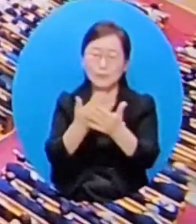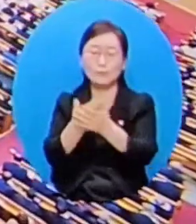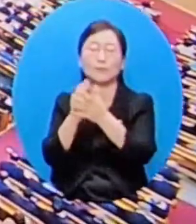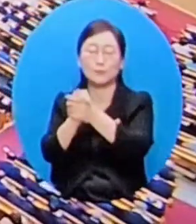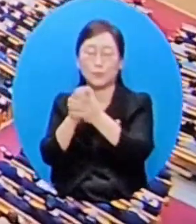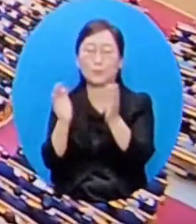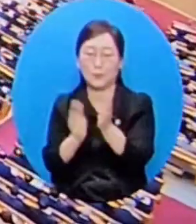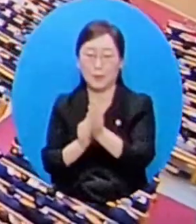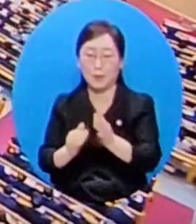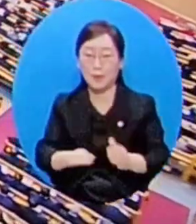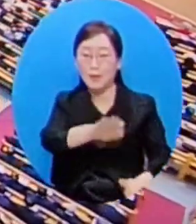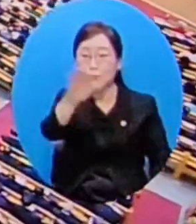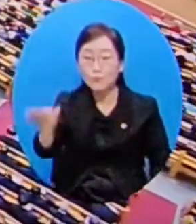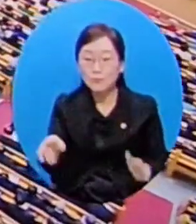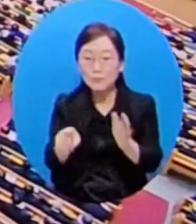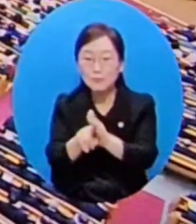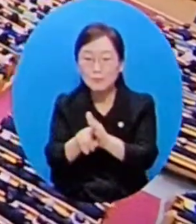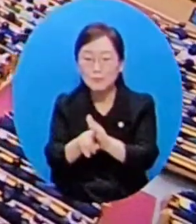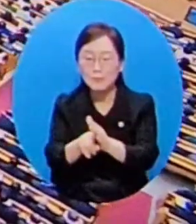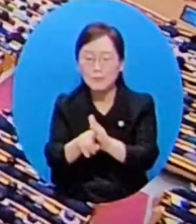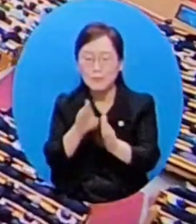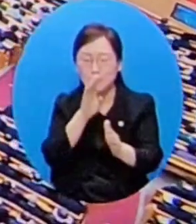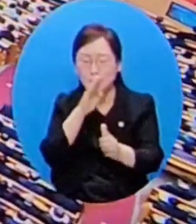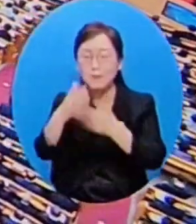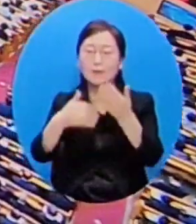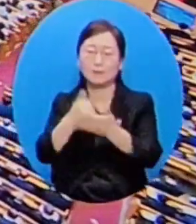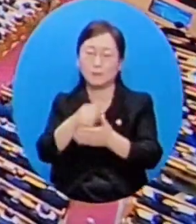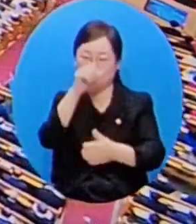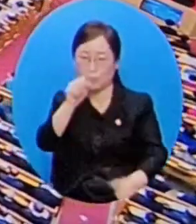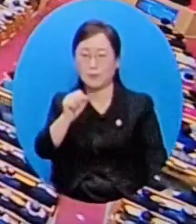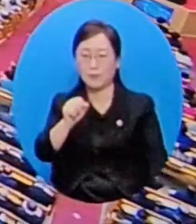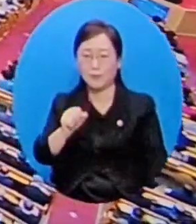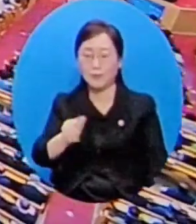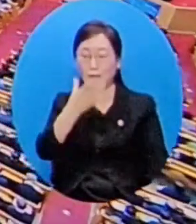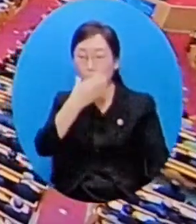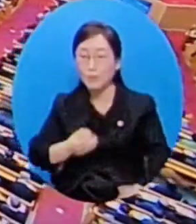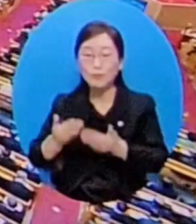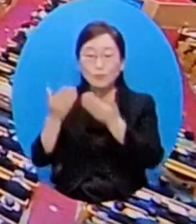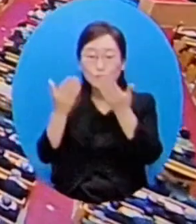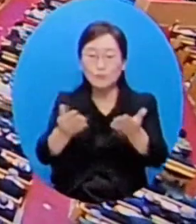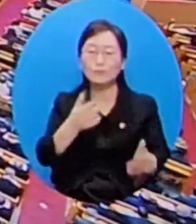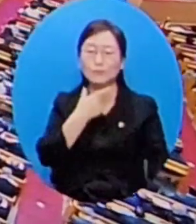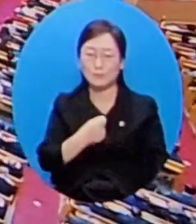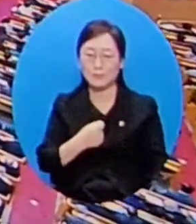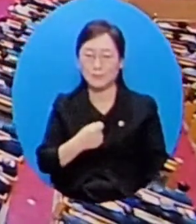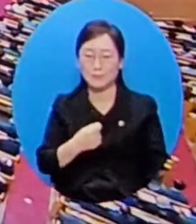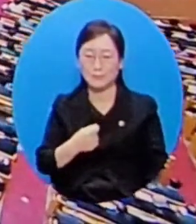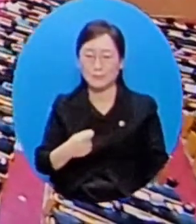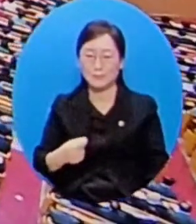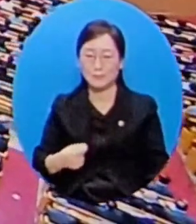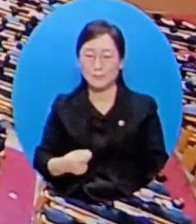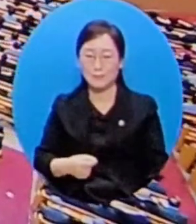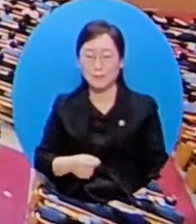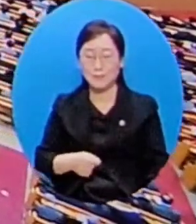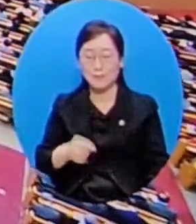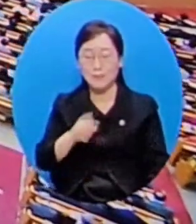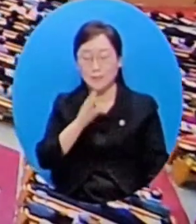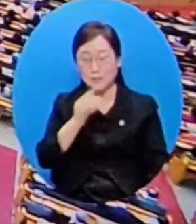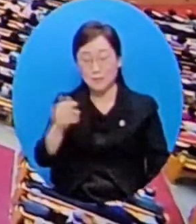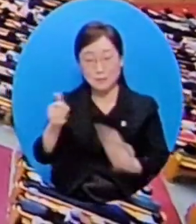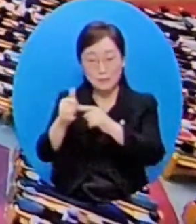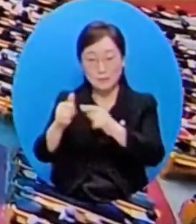믿고 섬기는 하나님은 참으로 좋으신 하나님이신 것입니다. 우리에게 복 주시는 하나님이신 것입니다. 이렇게